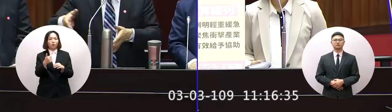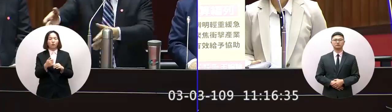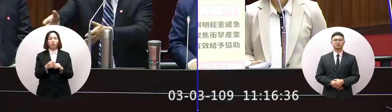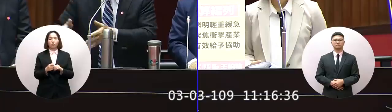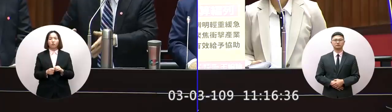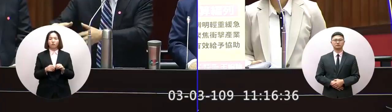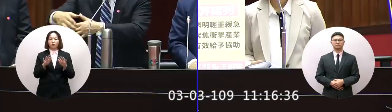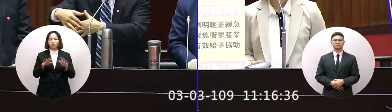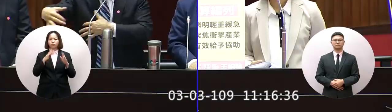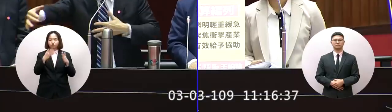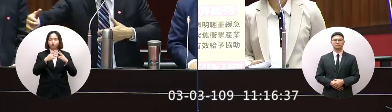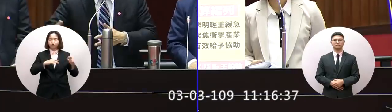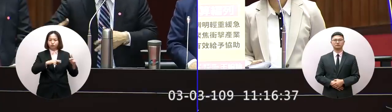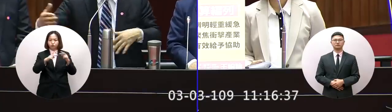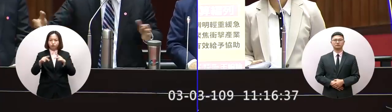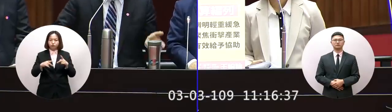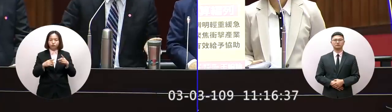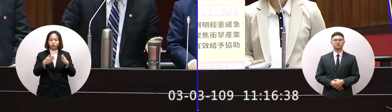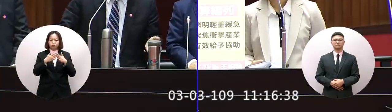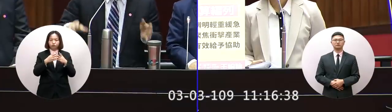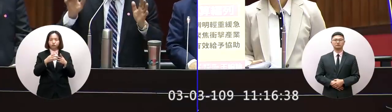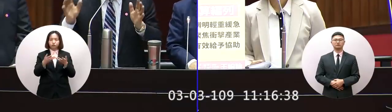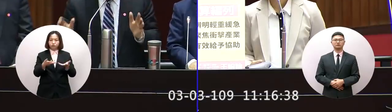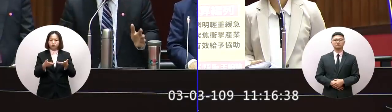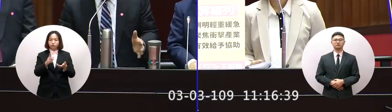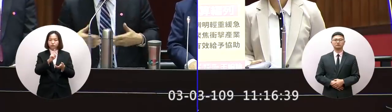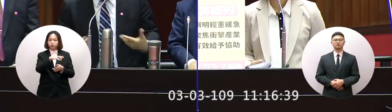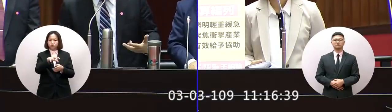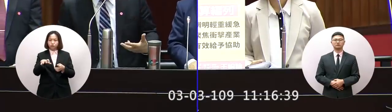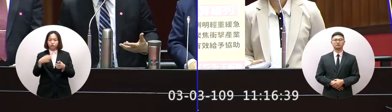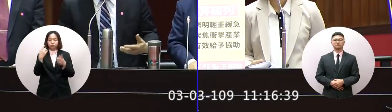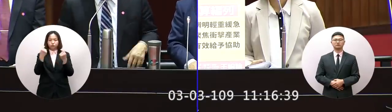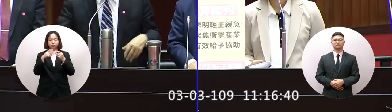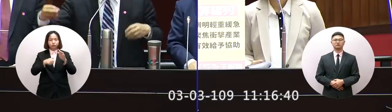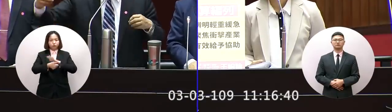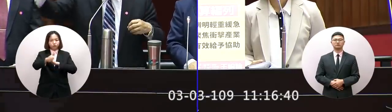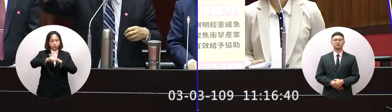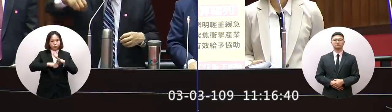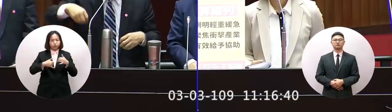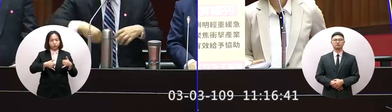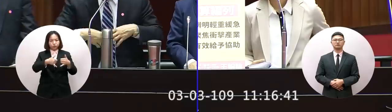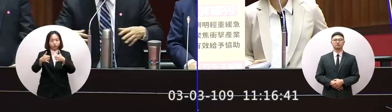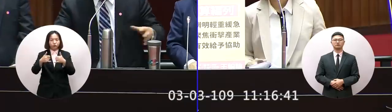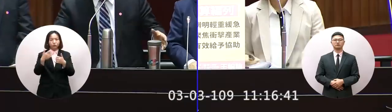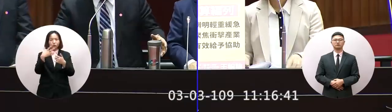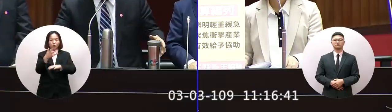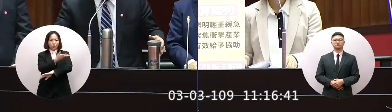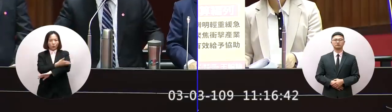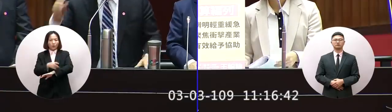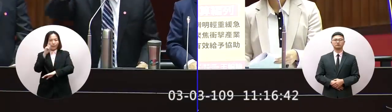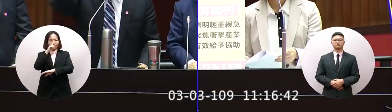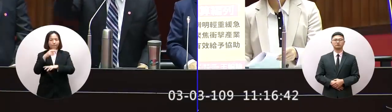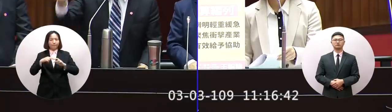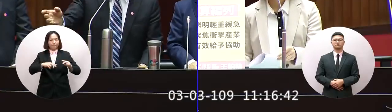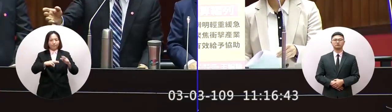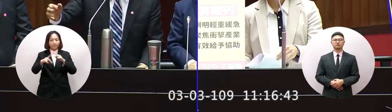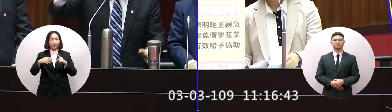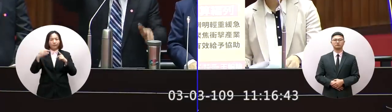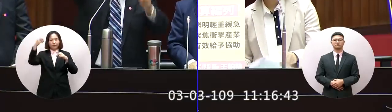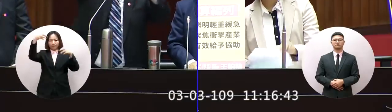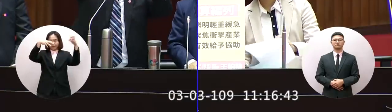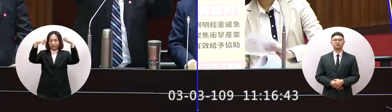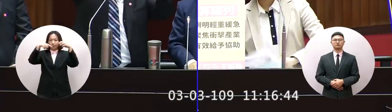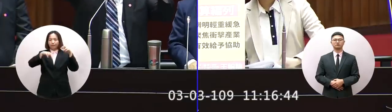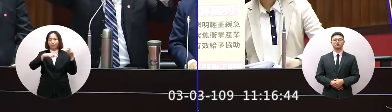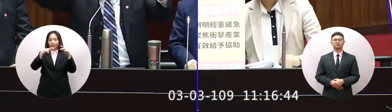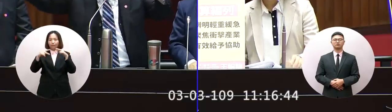跟他整修或者改善某一些出入动线或者集水排水设施、灯光照